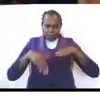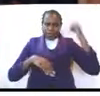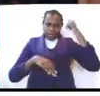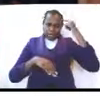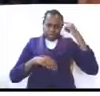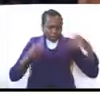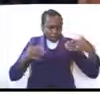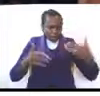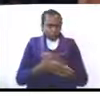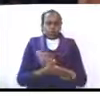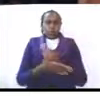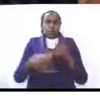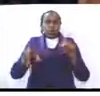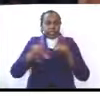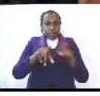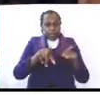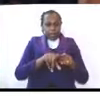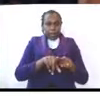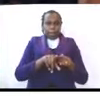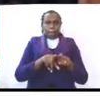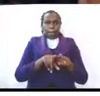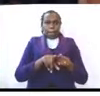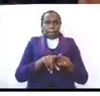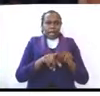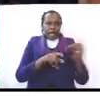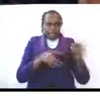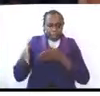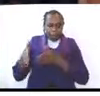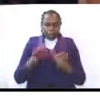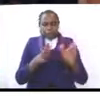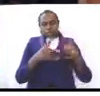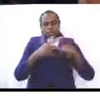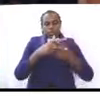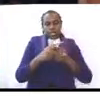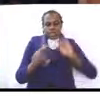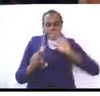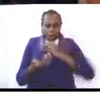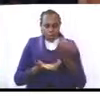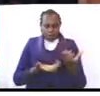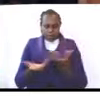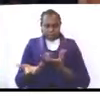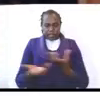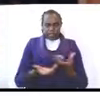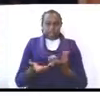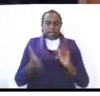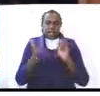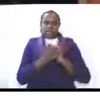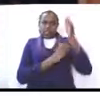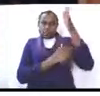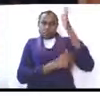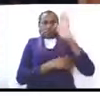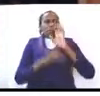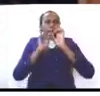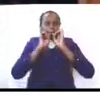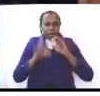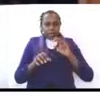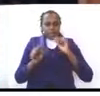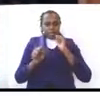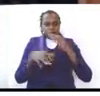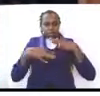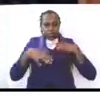mapya, na pia nia nyingine za kuanzisha mabiashara, ili ukaweza kubariki